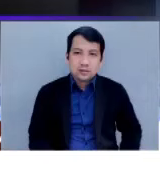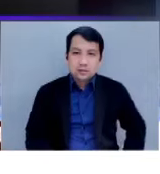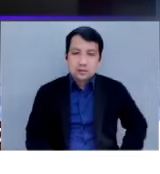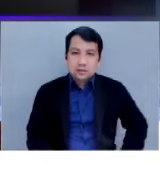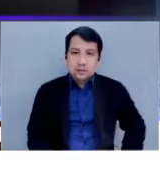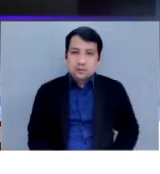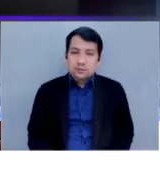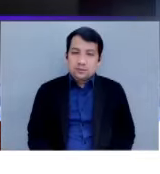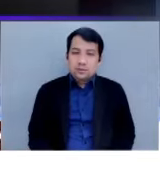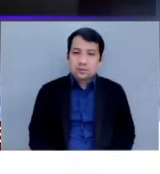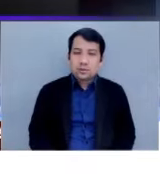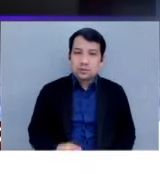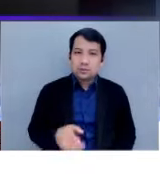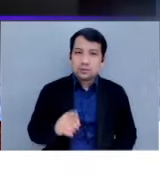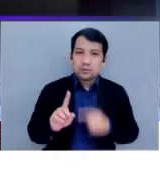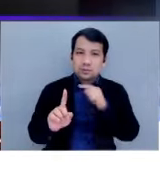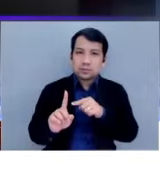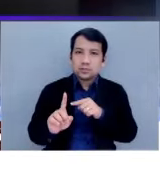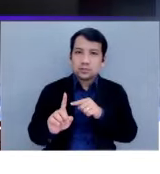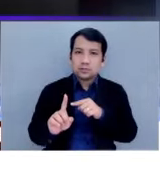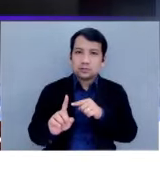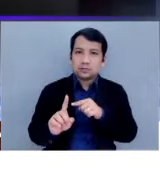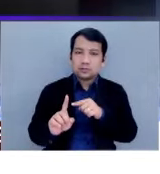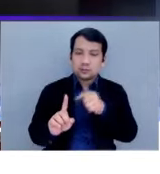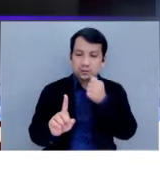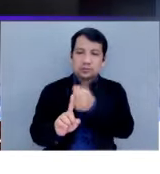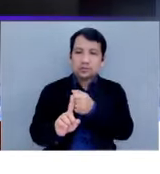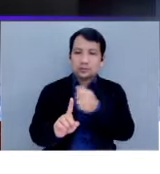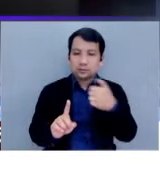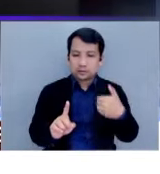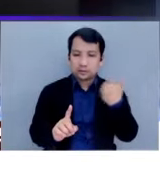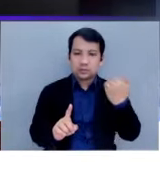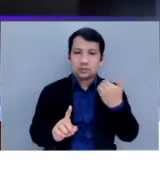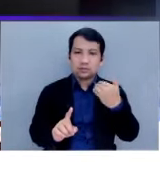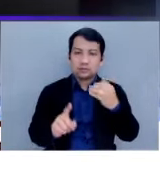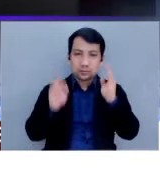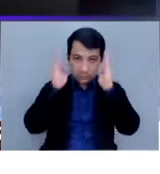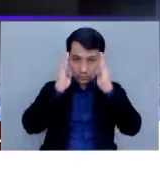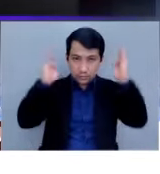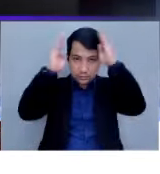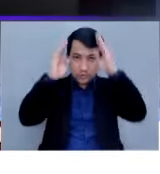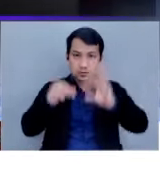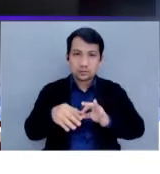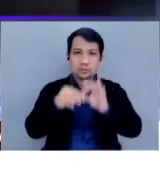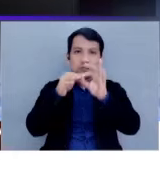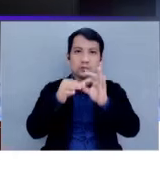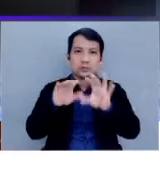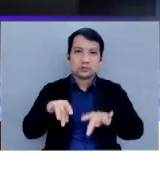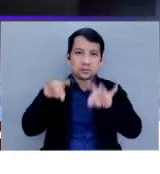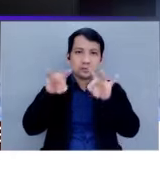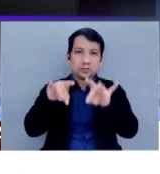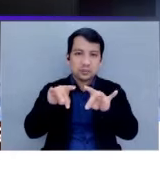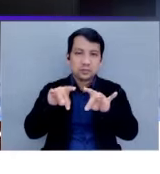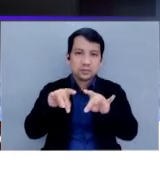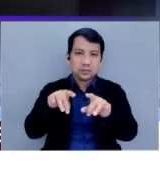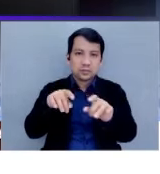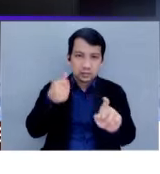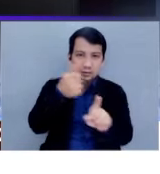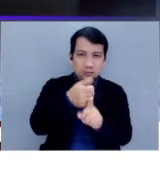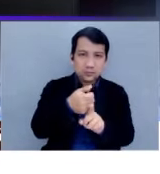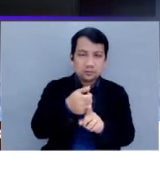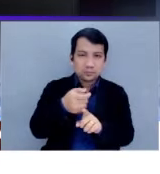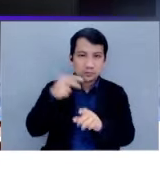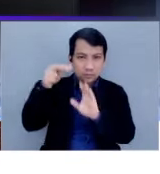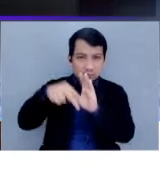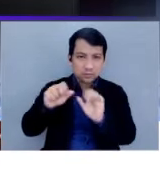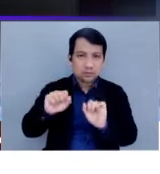Biglang inatake at pinagsasaksak ng isang binatilyo ang obispong nagmimisa sa Australia. Ang pangyayaring yan nasa pulpa sa live stream